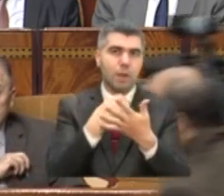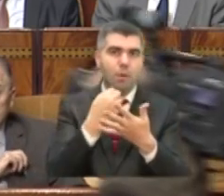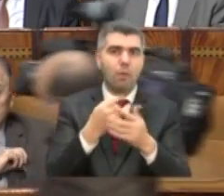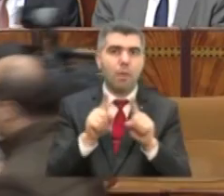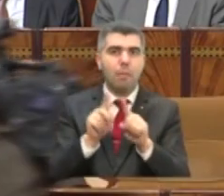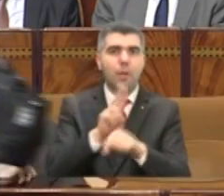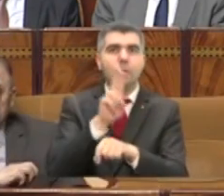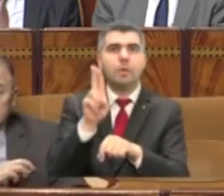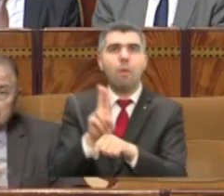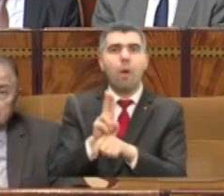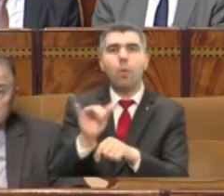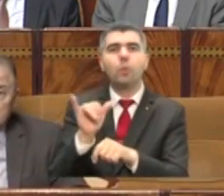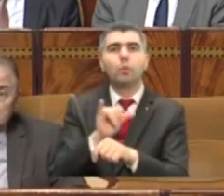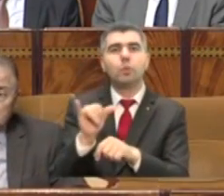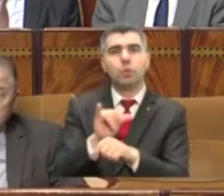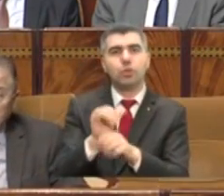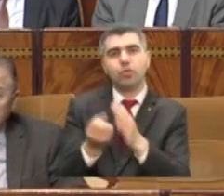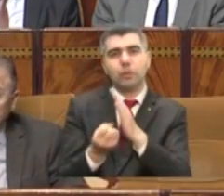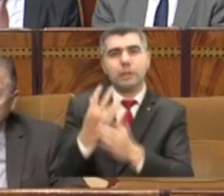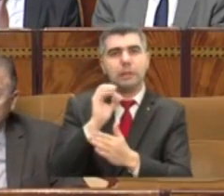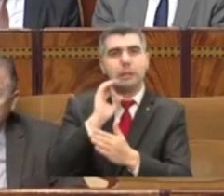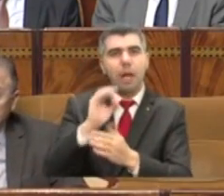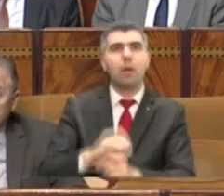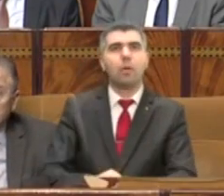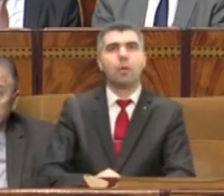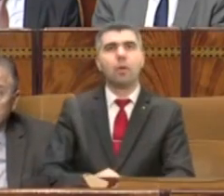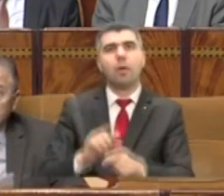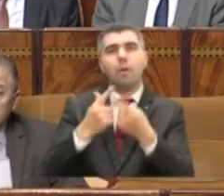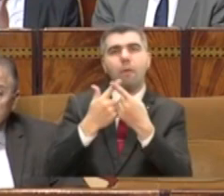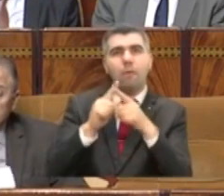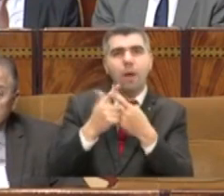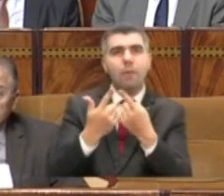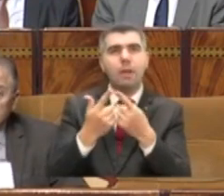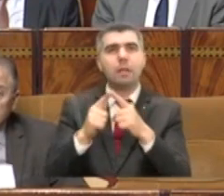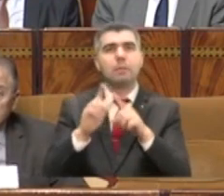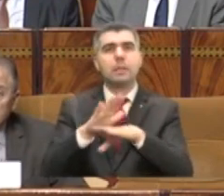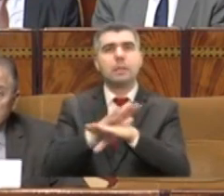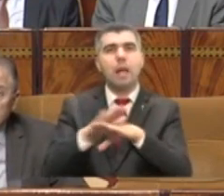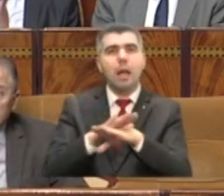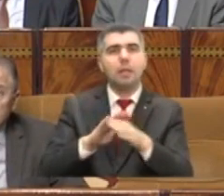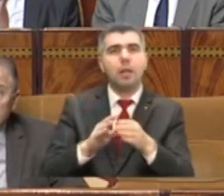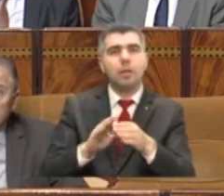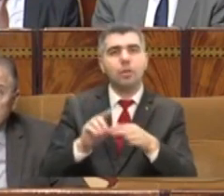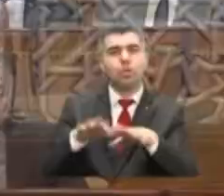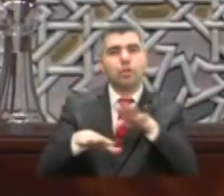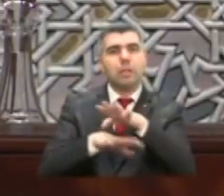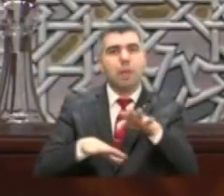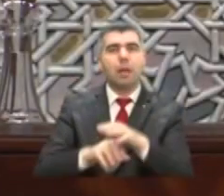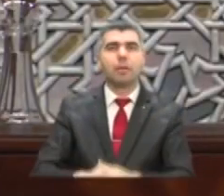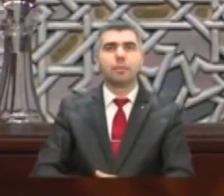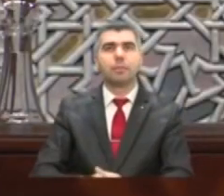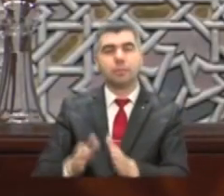على التصور ديالكم لتطوير المقاربه ديالكم السياسيه الاجتماعيه. شكرا.